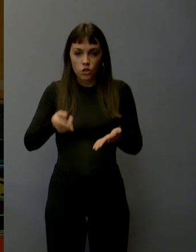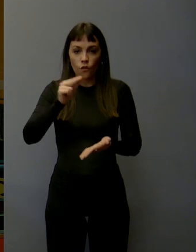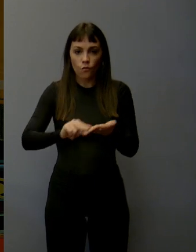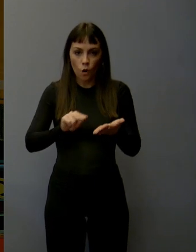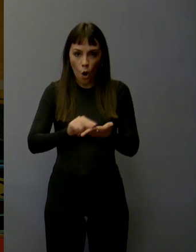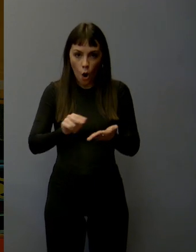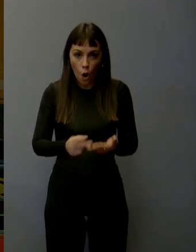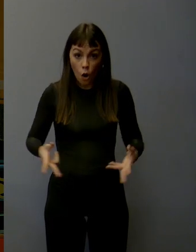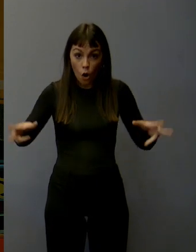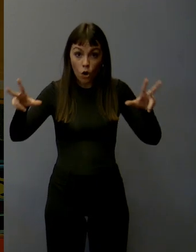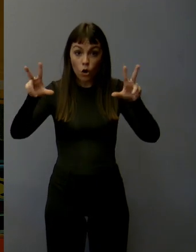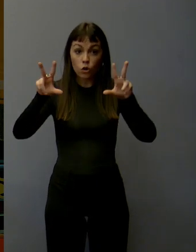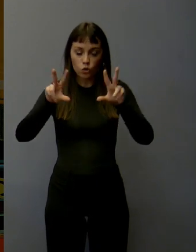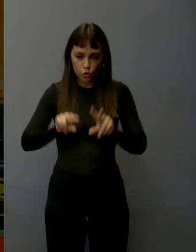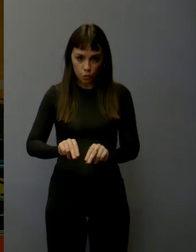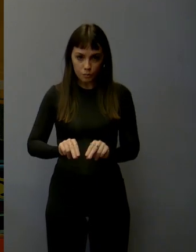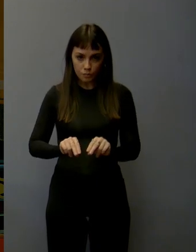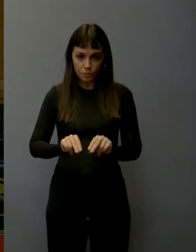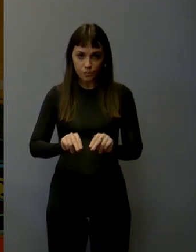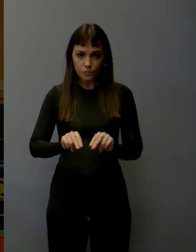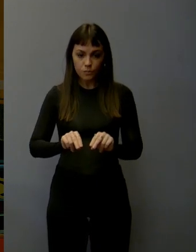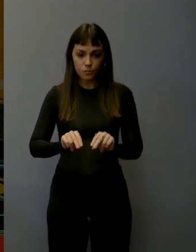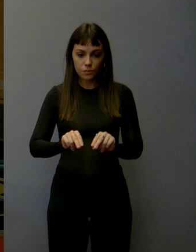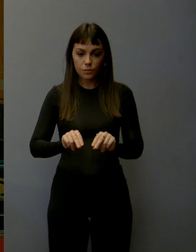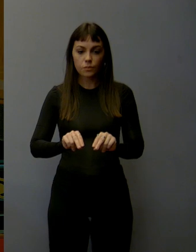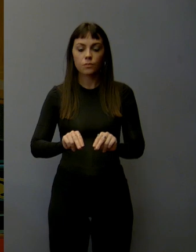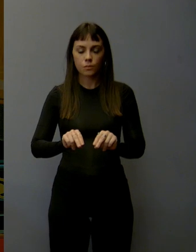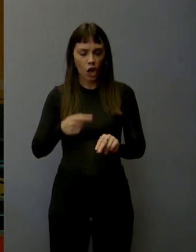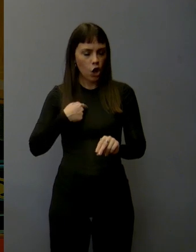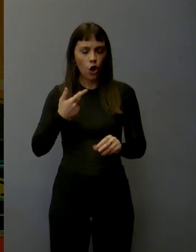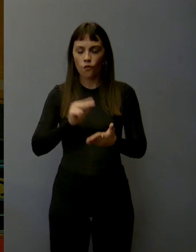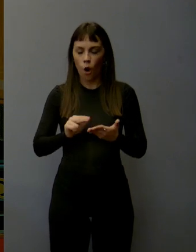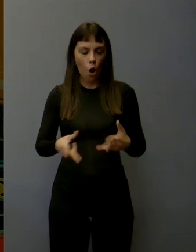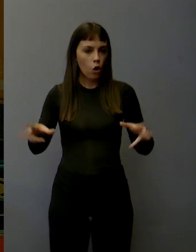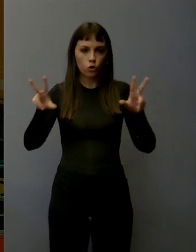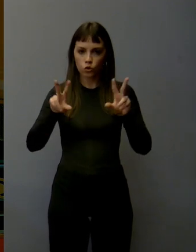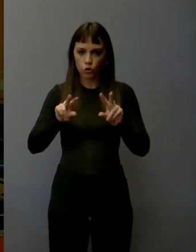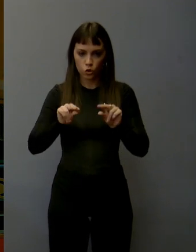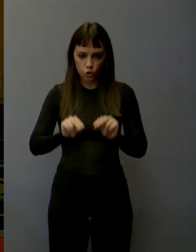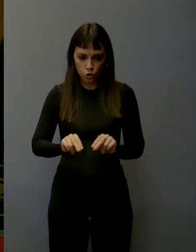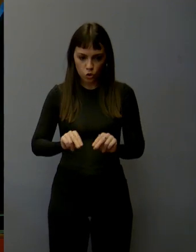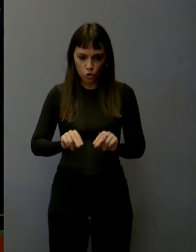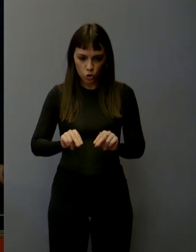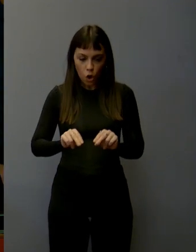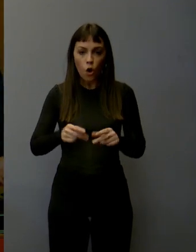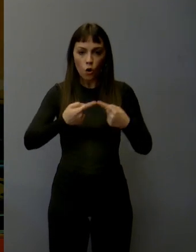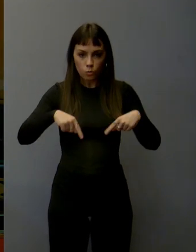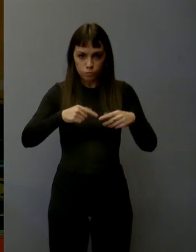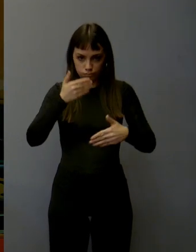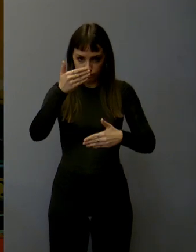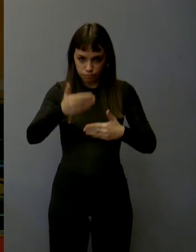in votazione rimetto in votazione rimetto in votazione per il proseguimento